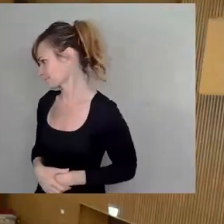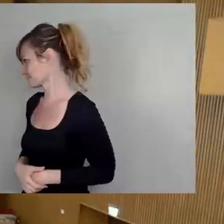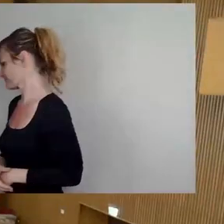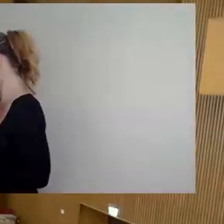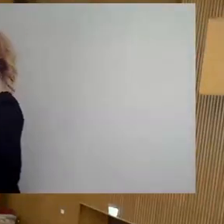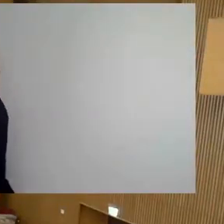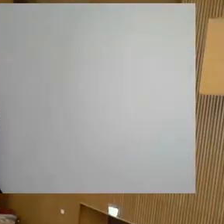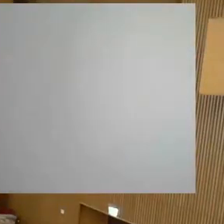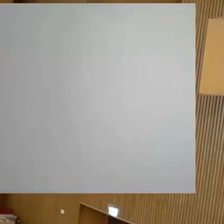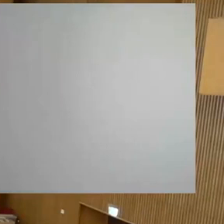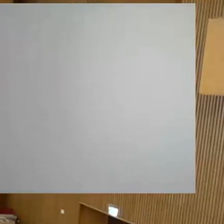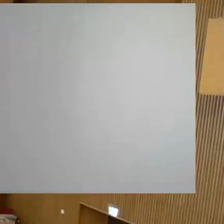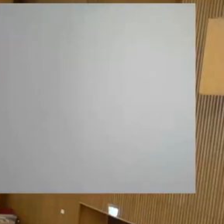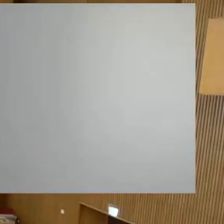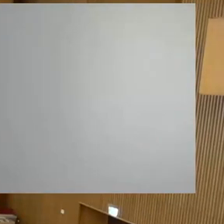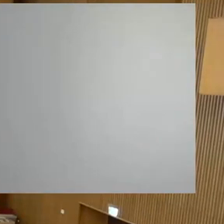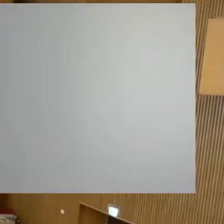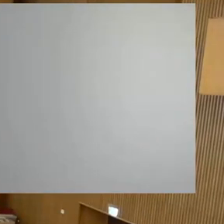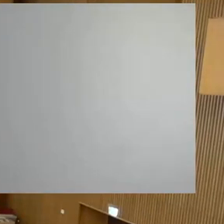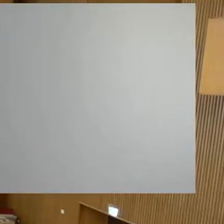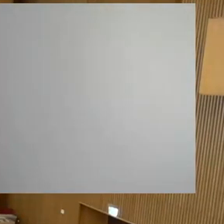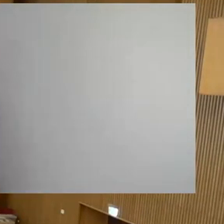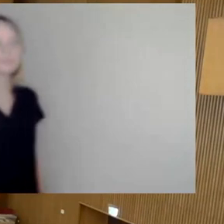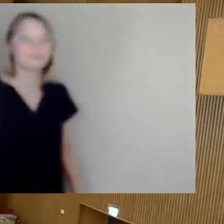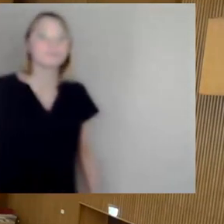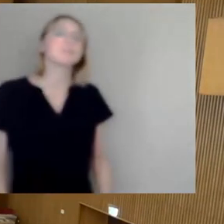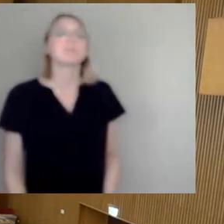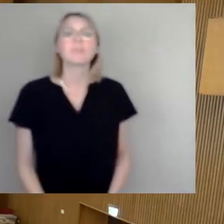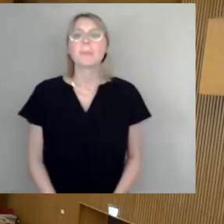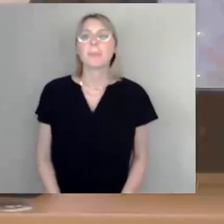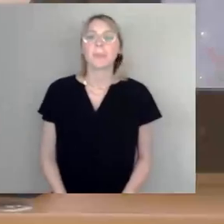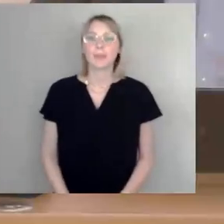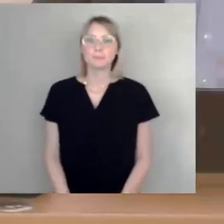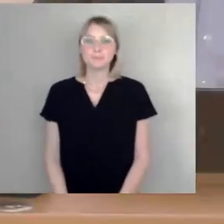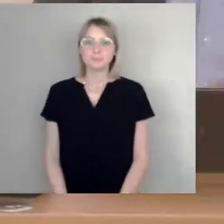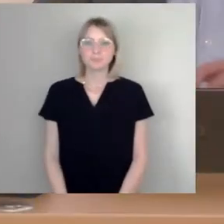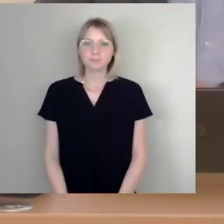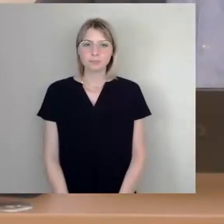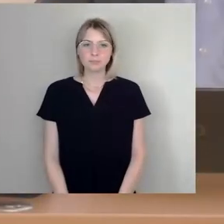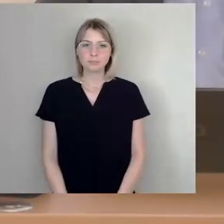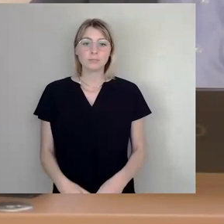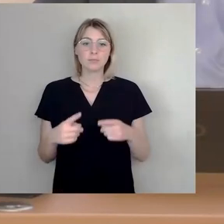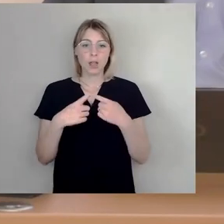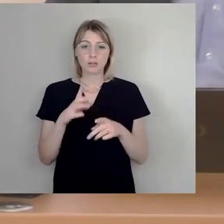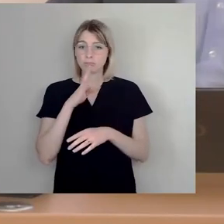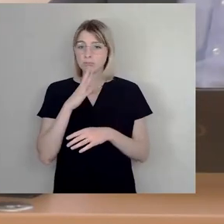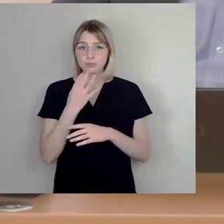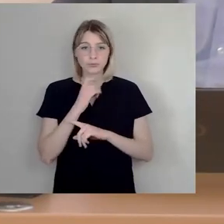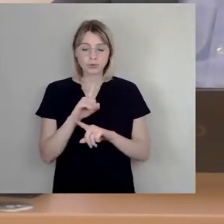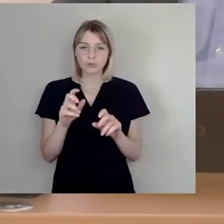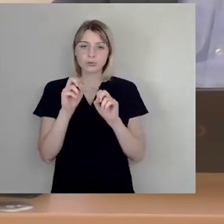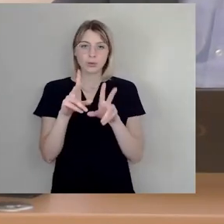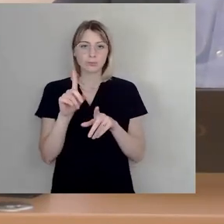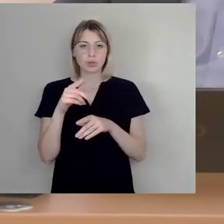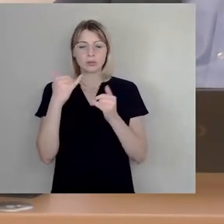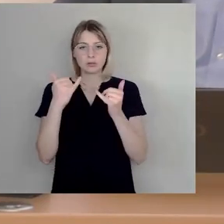So, wird weiterhin das Wort gewünscht? Wenn das nicht der Fall ist, dann darf ich den federführenden Ausschussbericht zur Abstimmung stellen. Wer